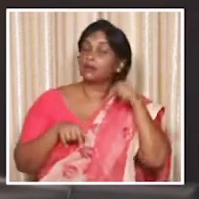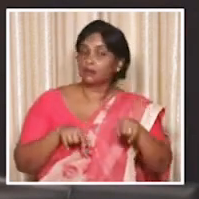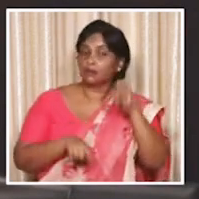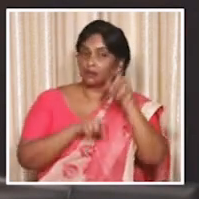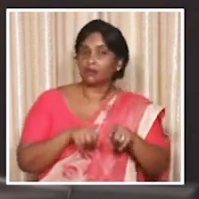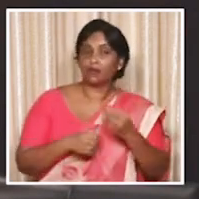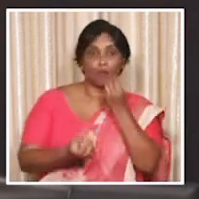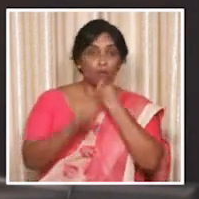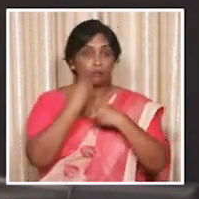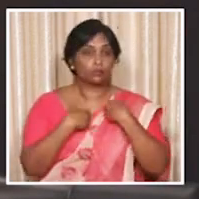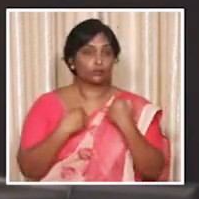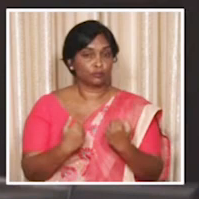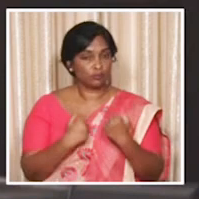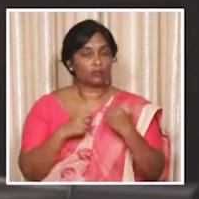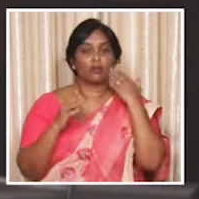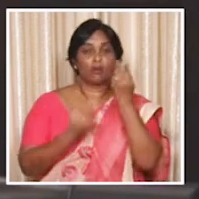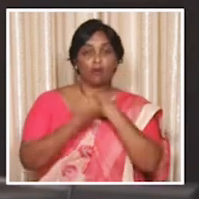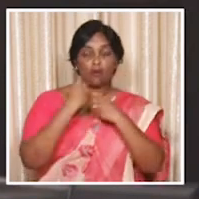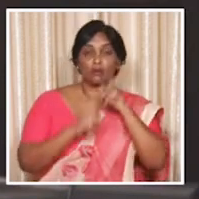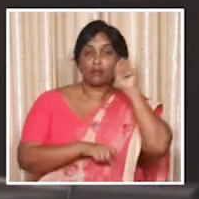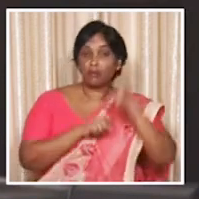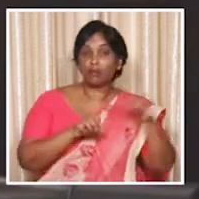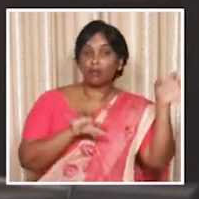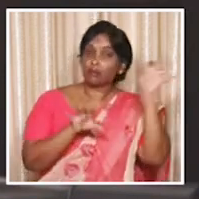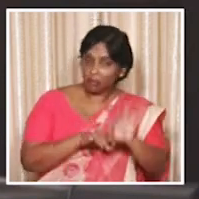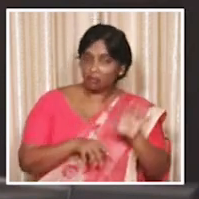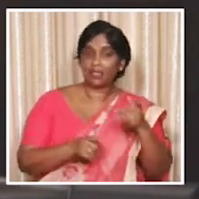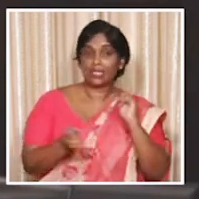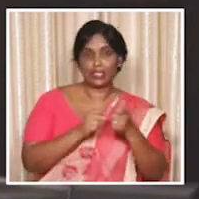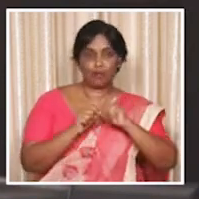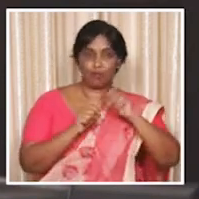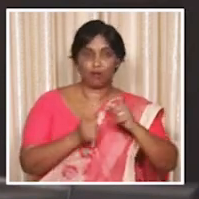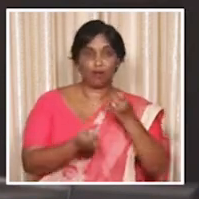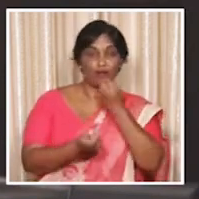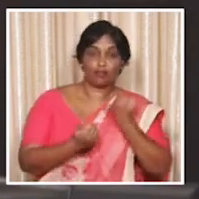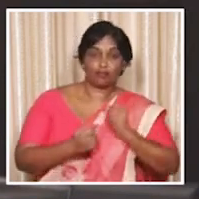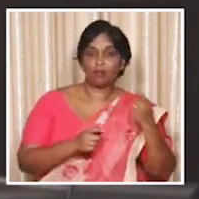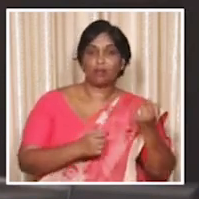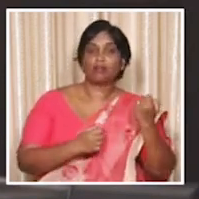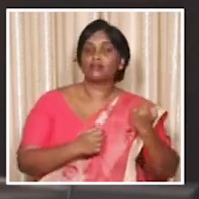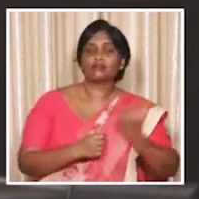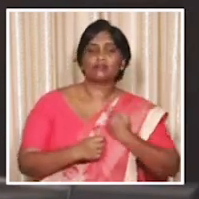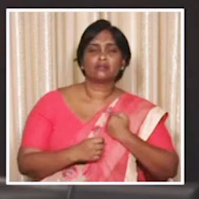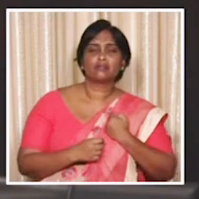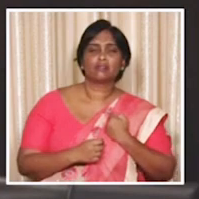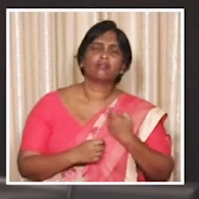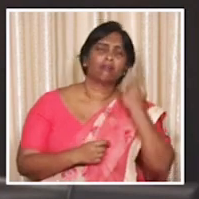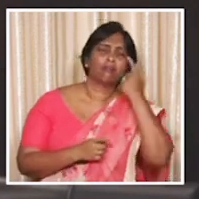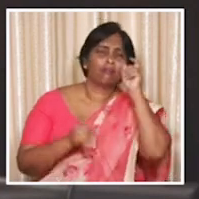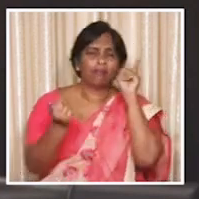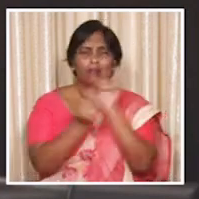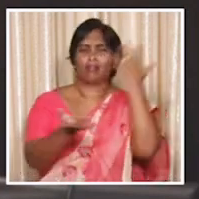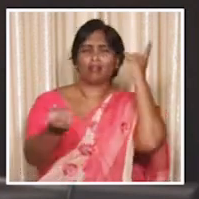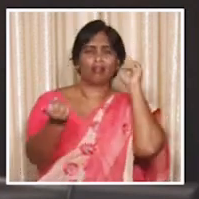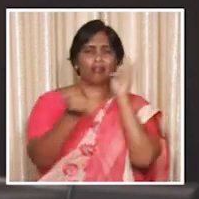අයගේ පෝෂණය සම්බන්ධයෙන් උනත් පෝෂණ නිලධාරීන් පත් කරලා තිබුණාට ක්‍රිකට් පාලක මණ්ඩලයෙන් ඒ අය මේ දොස්තරලා බොහොම දුරාවාරයේ දකින්නට හම්බෙන්නේ